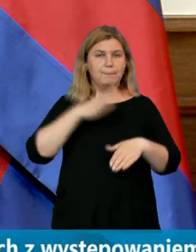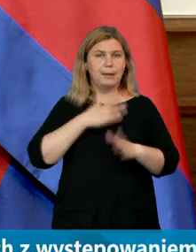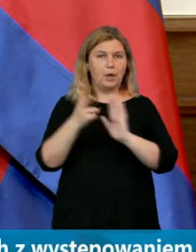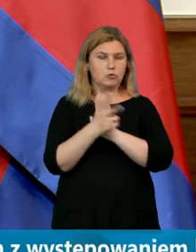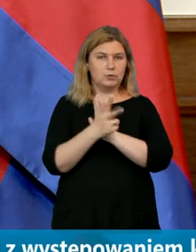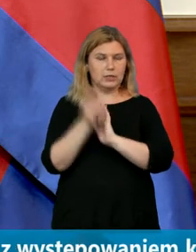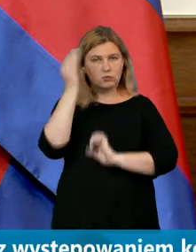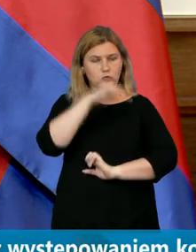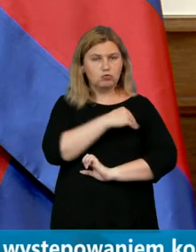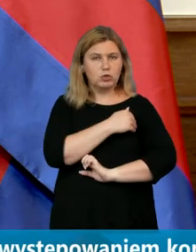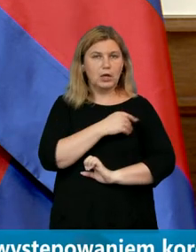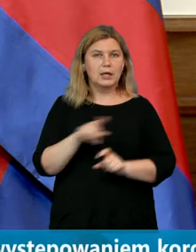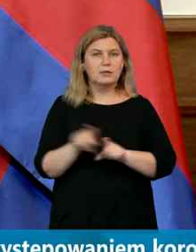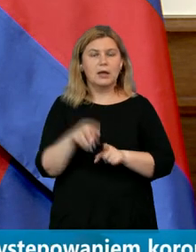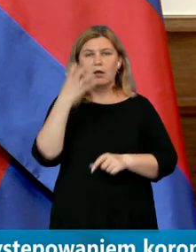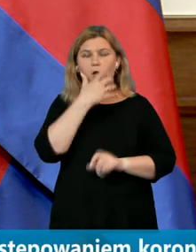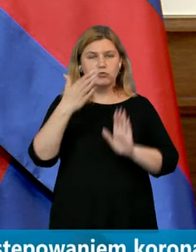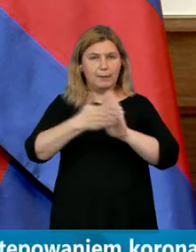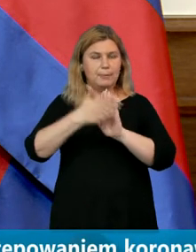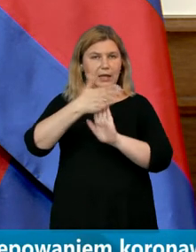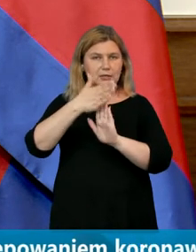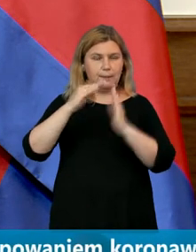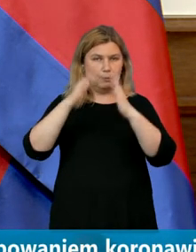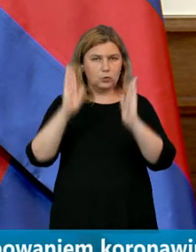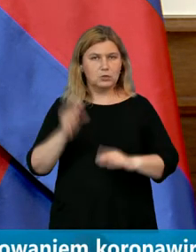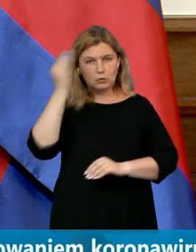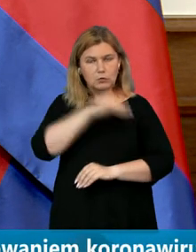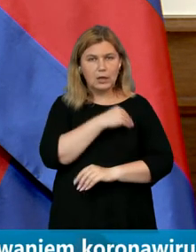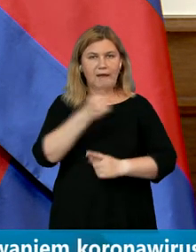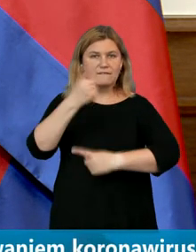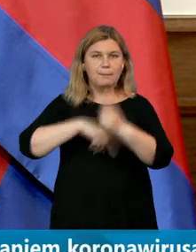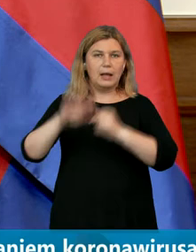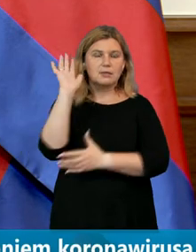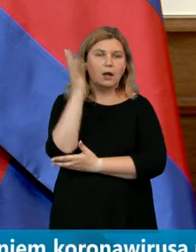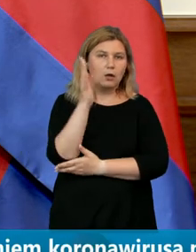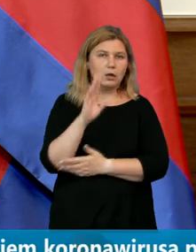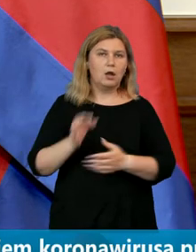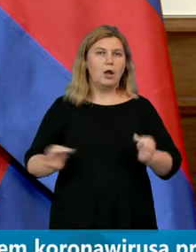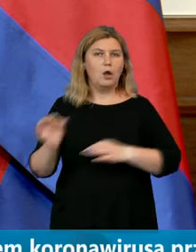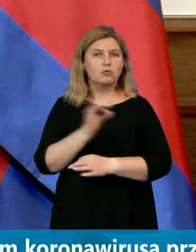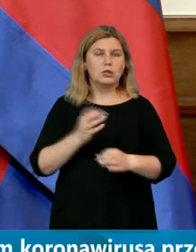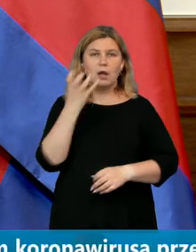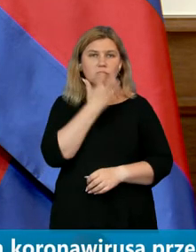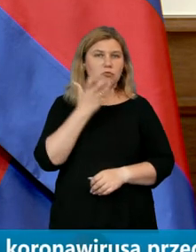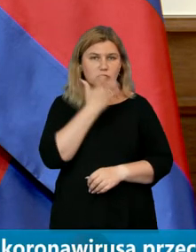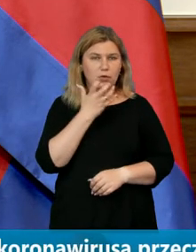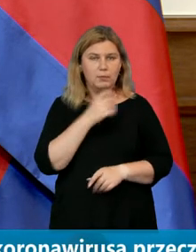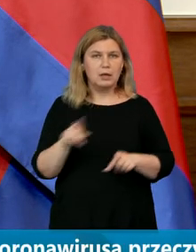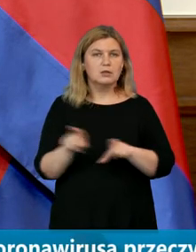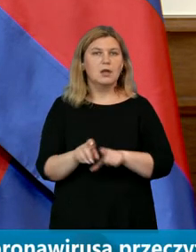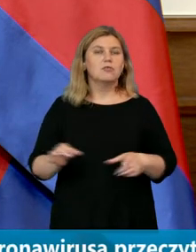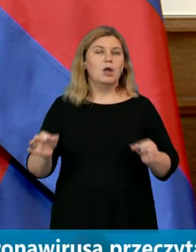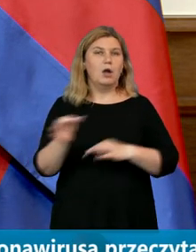obiektach, termomodernizację budynków szkolnych, wymiany okien, to jest wszystko oszczędność ciepła, a zatem też